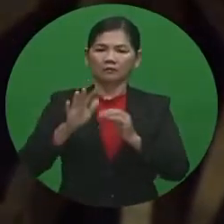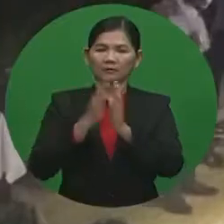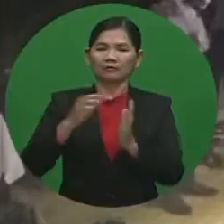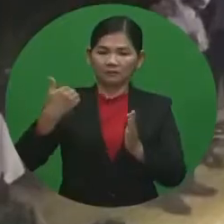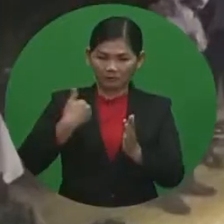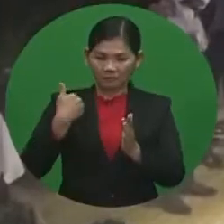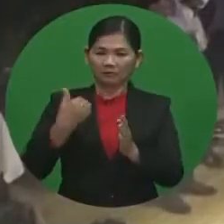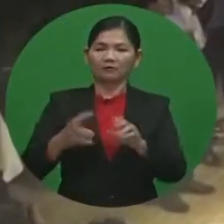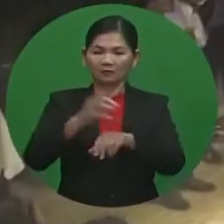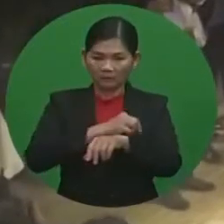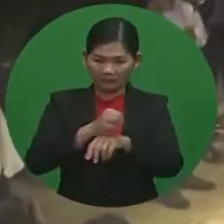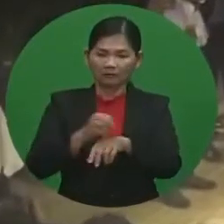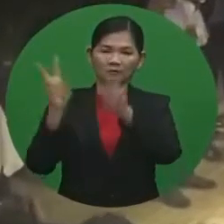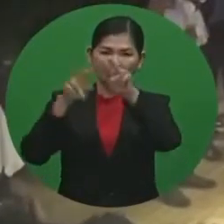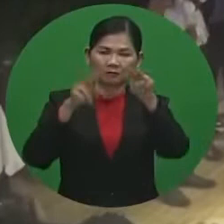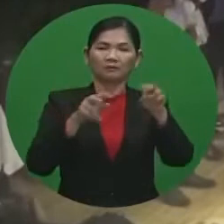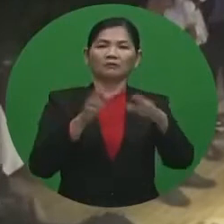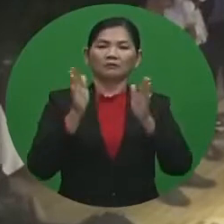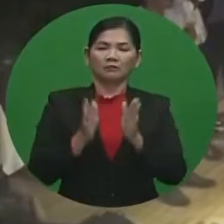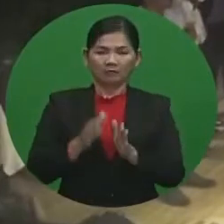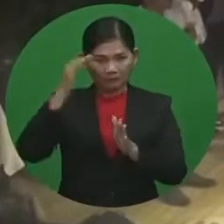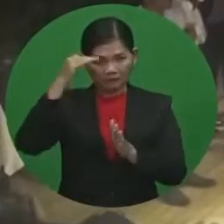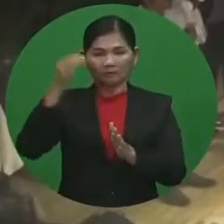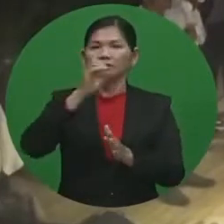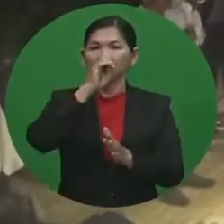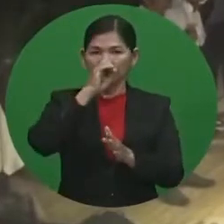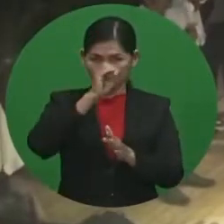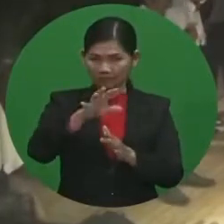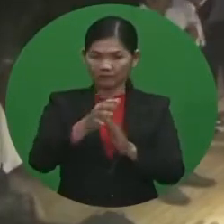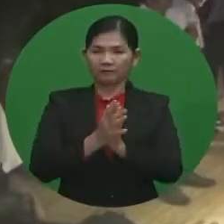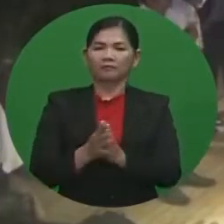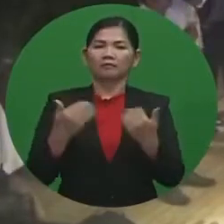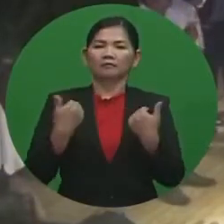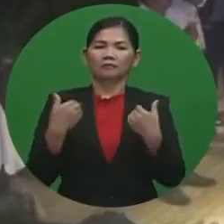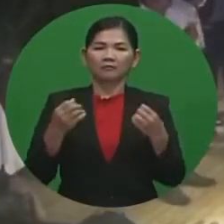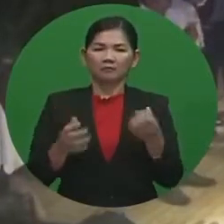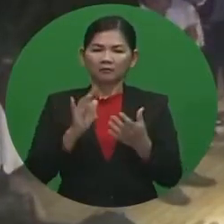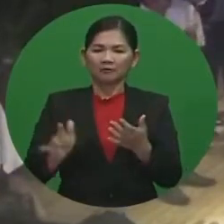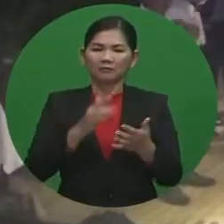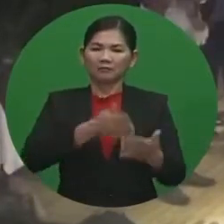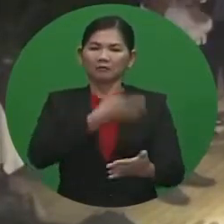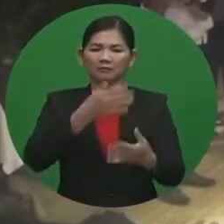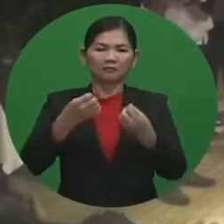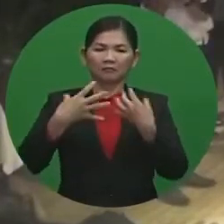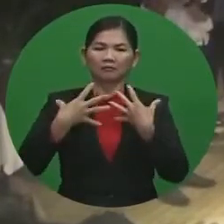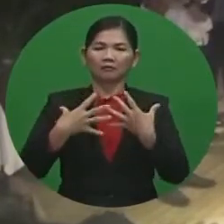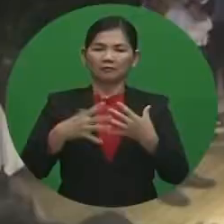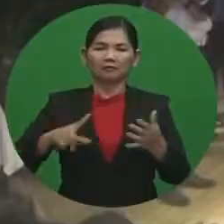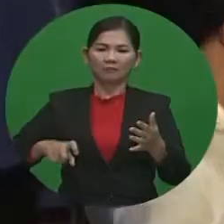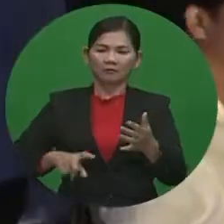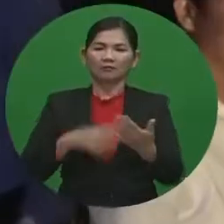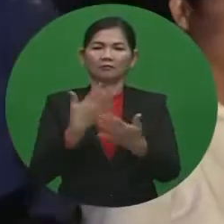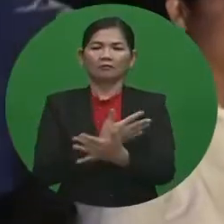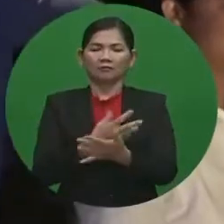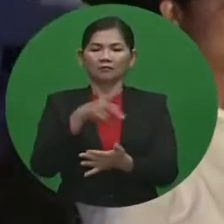មជាប្រតិបត្តិករទេសចរផងដែរនោះលោកបានបញ្ជាក់ថាវាមិនគួរប្រើអារម្មណ៍ភ័យតក់ស្លុតជាមួយវីរុសថ្មីកូ